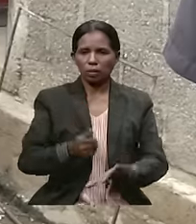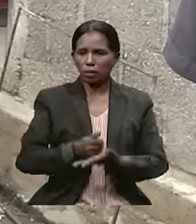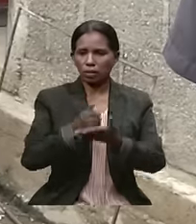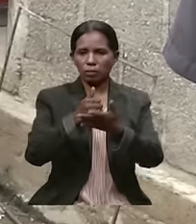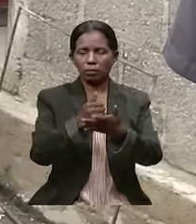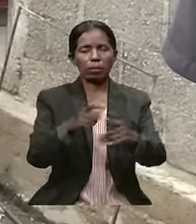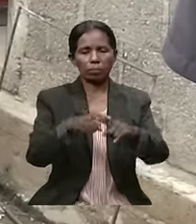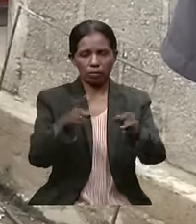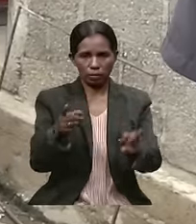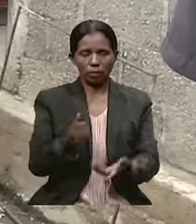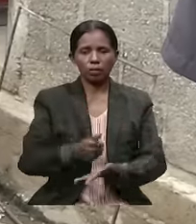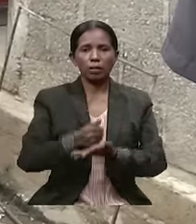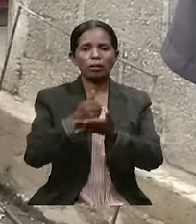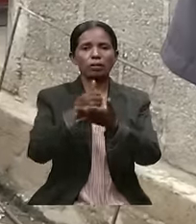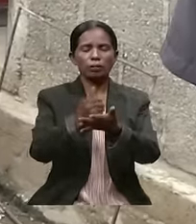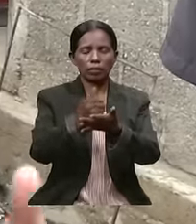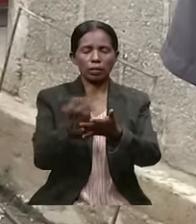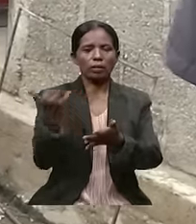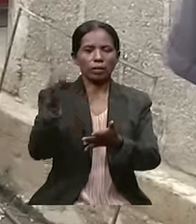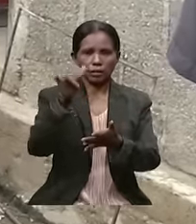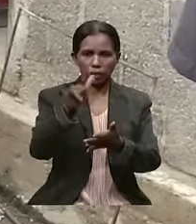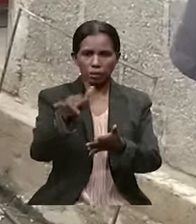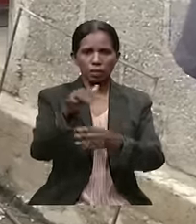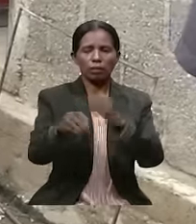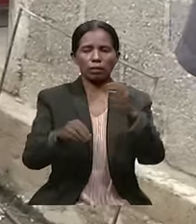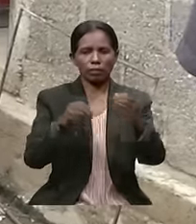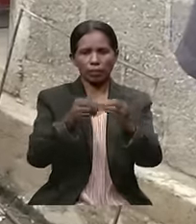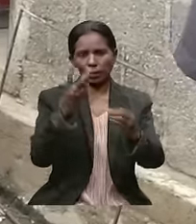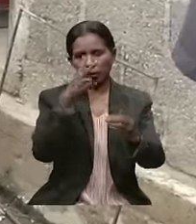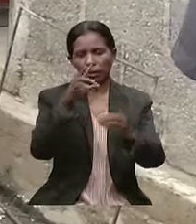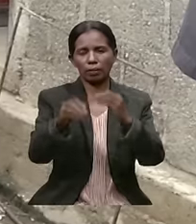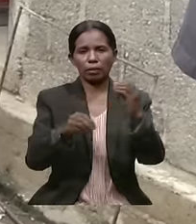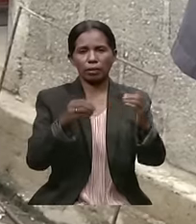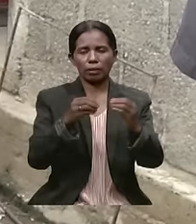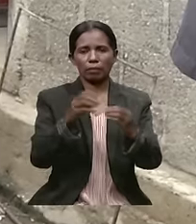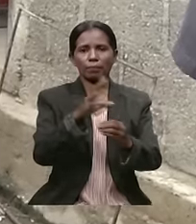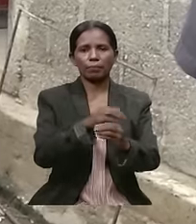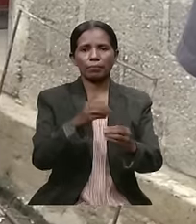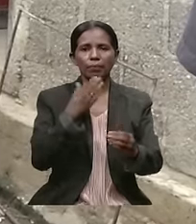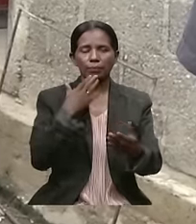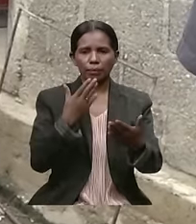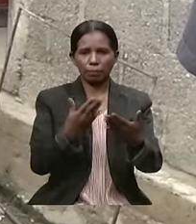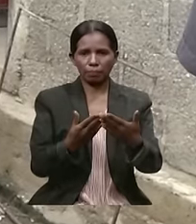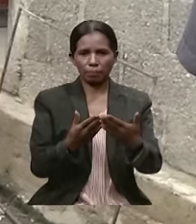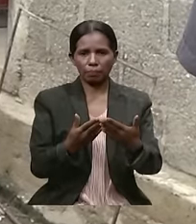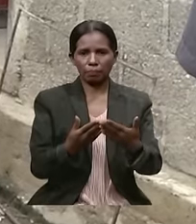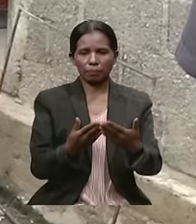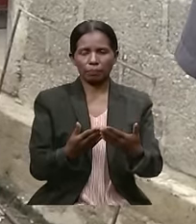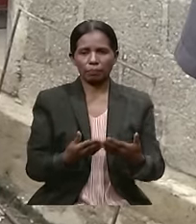atu apoyo buat nebe ke bot liu lae atu hare det bai kondisaun tuir kebit nebe ami iha bele